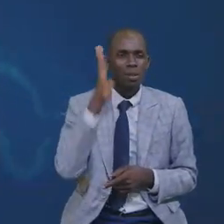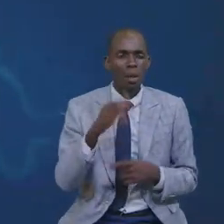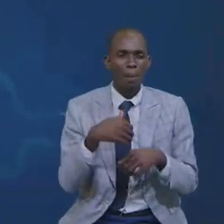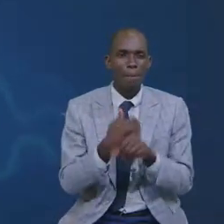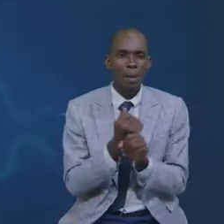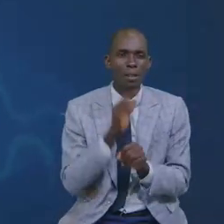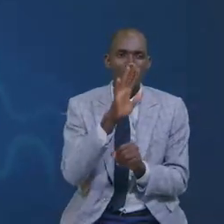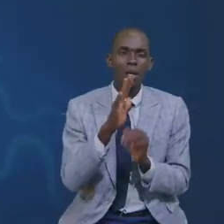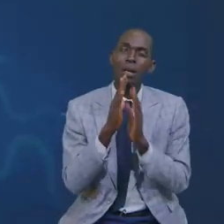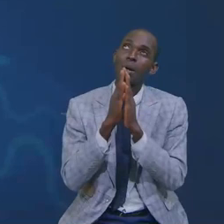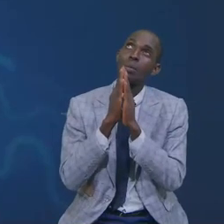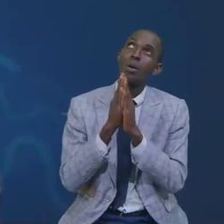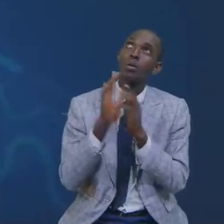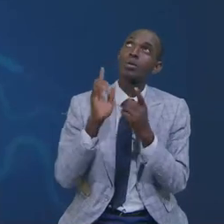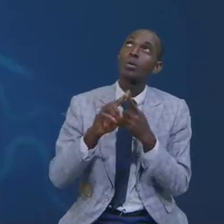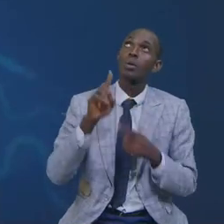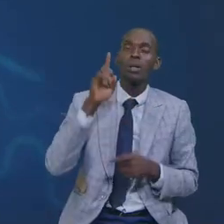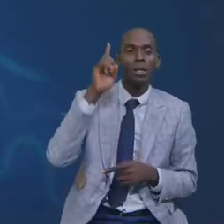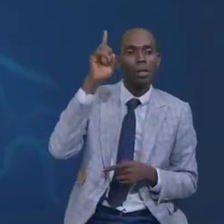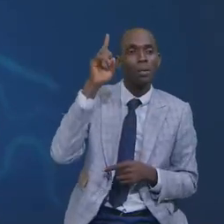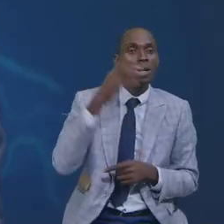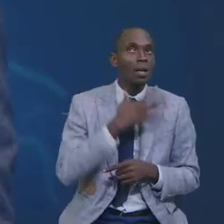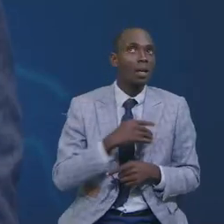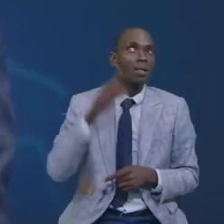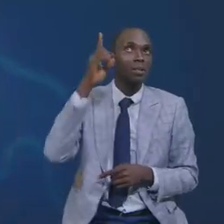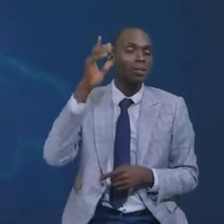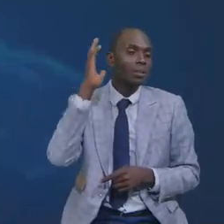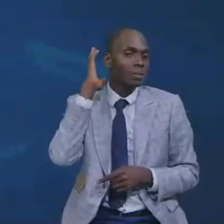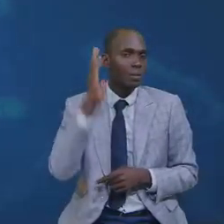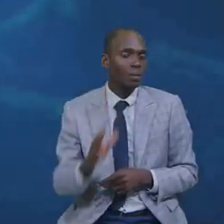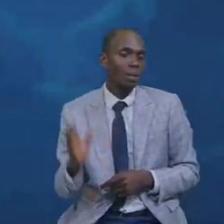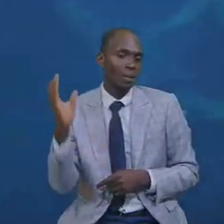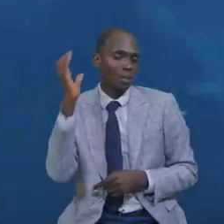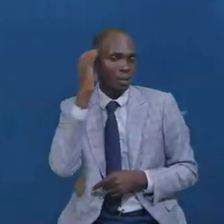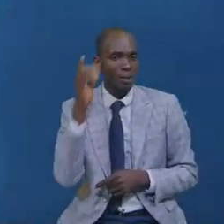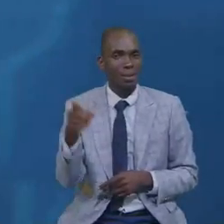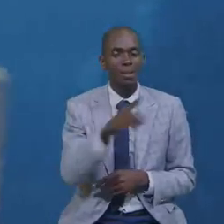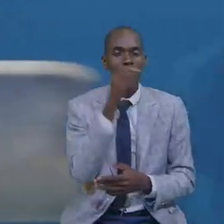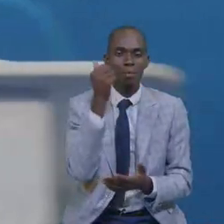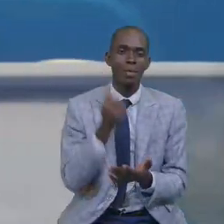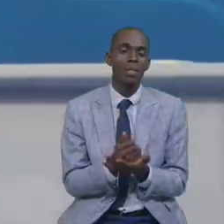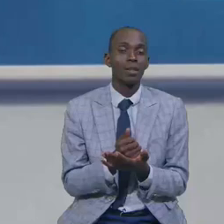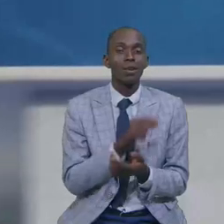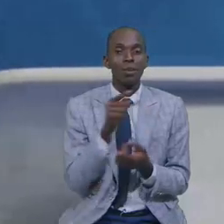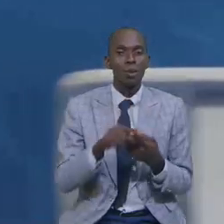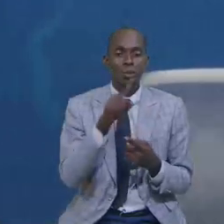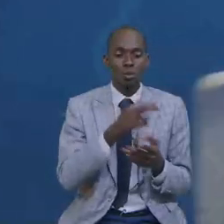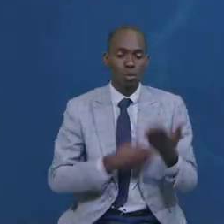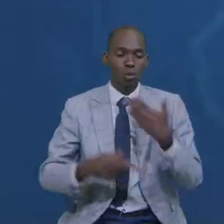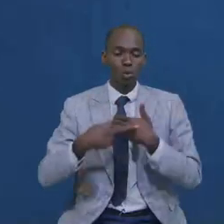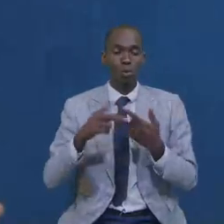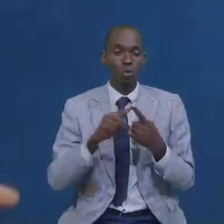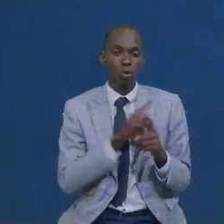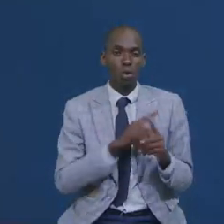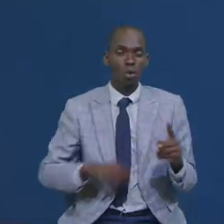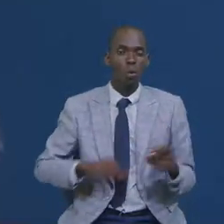prieras sur le prieuré et il intègre jussera quand tu reviens